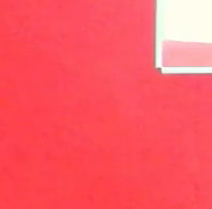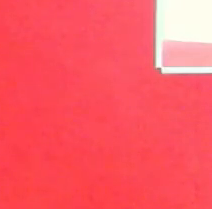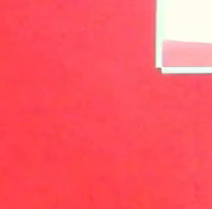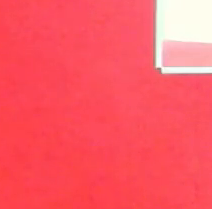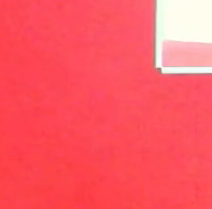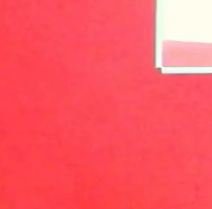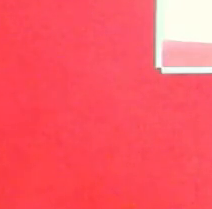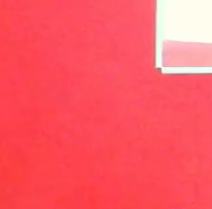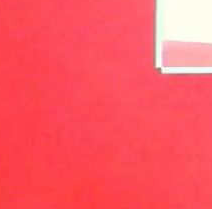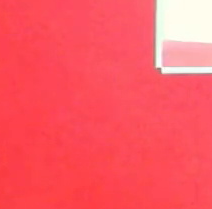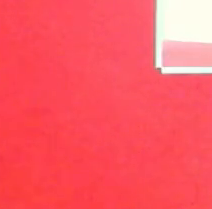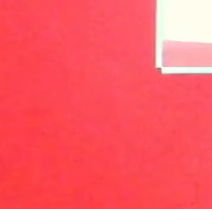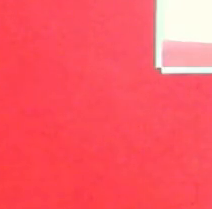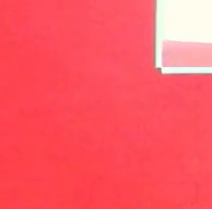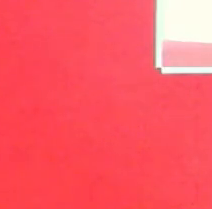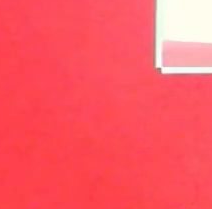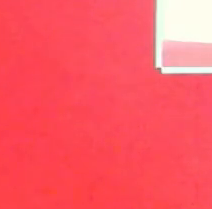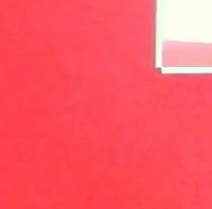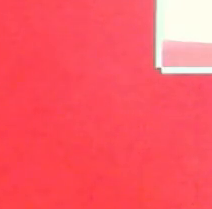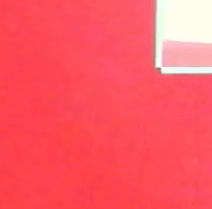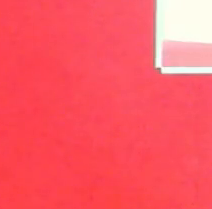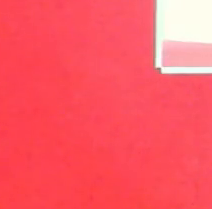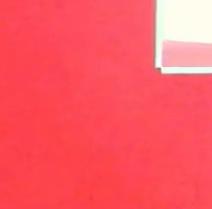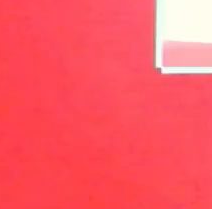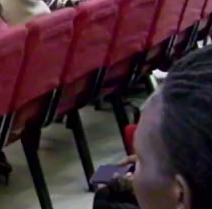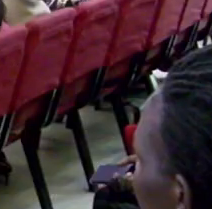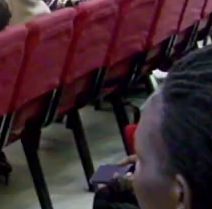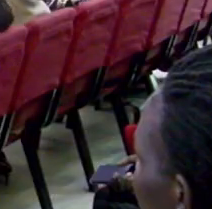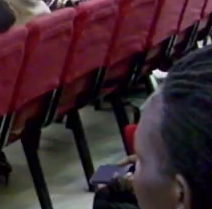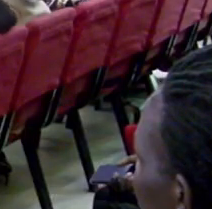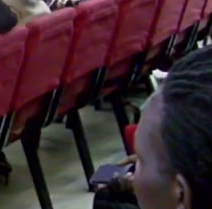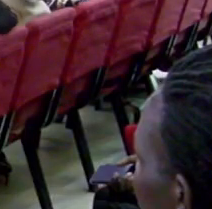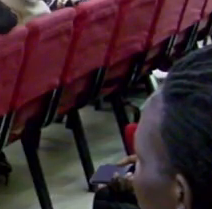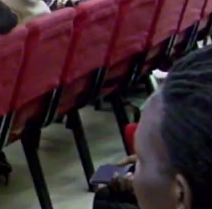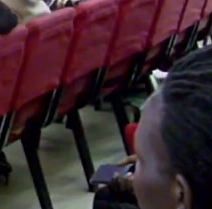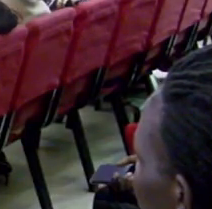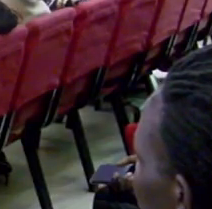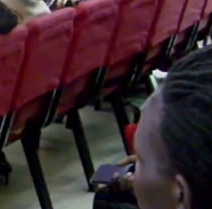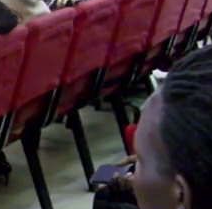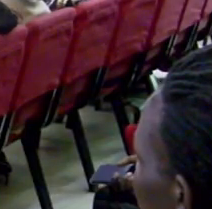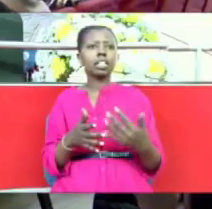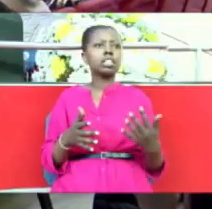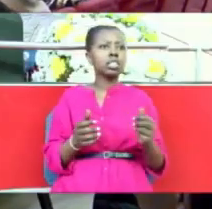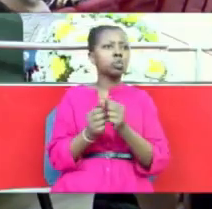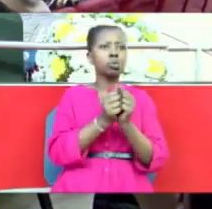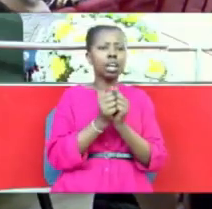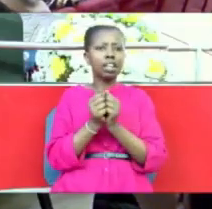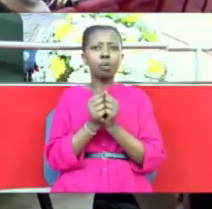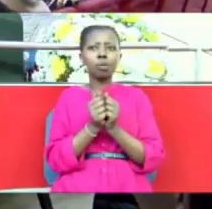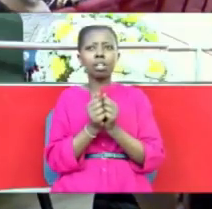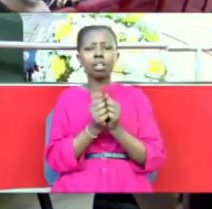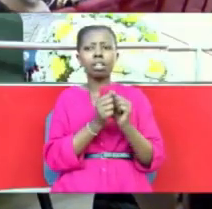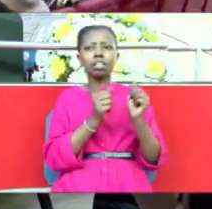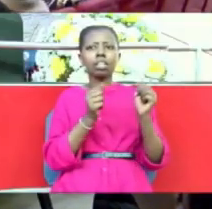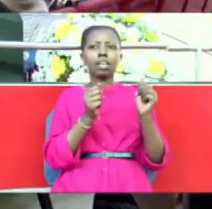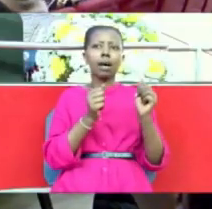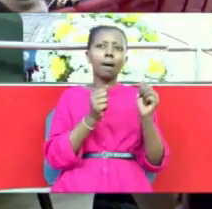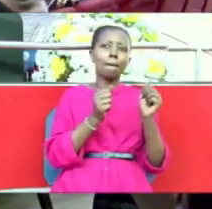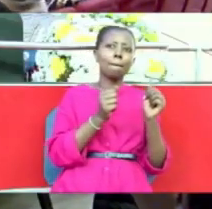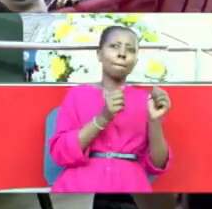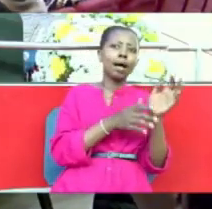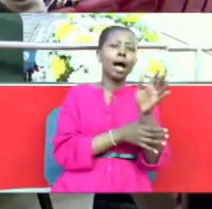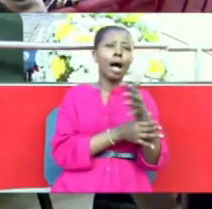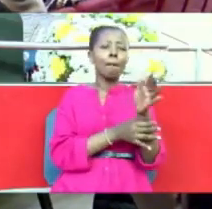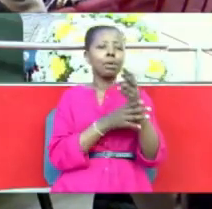in Israel itself, lakini ukiwa pale Israeli, sijapewa kitu na ambassador wao. Nikusema ninasema tu.